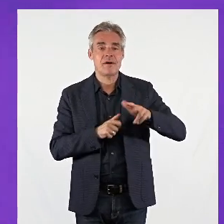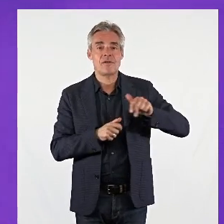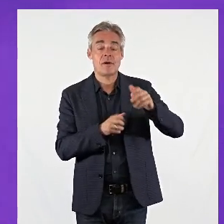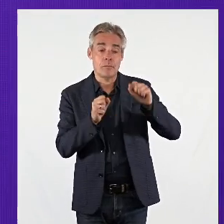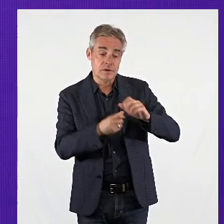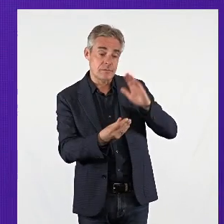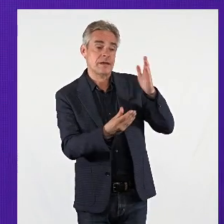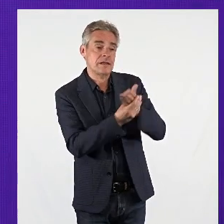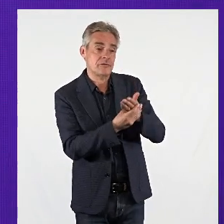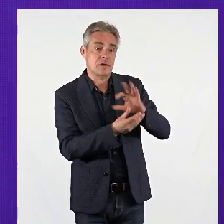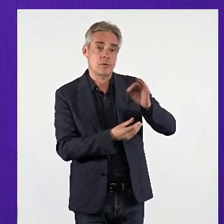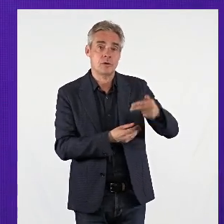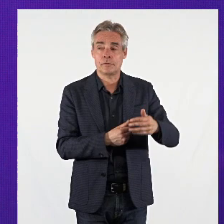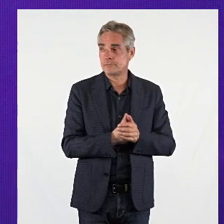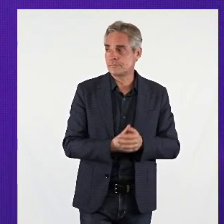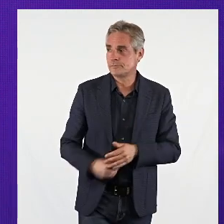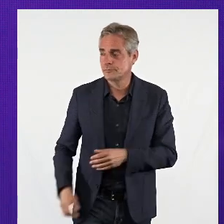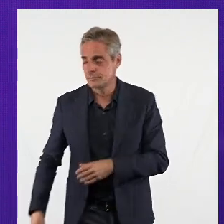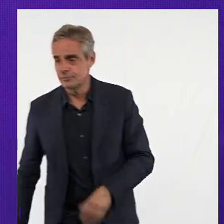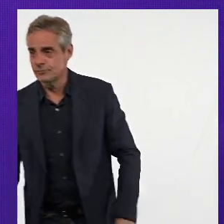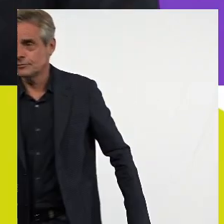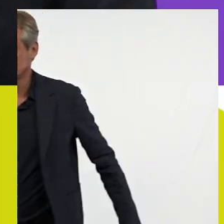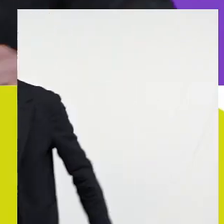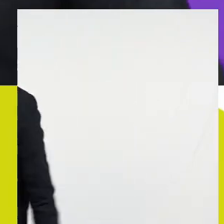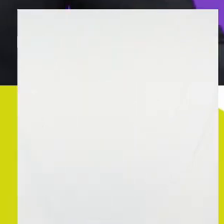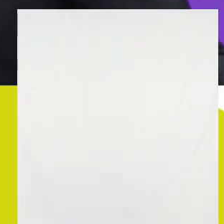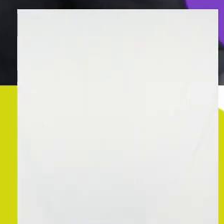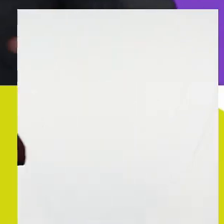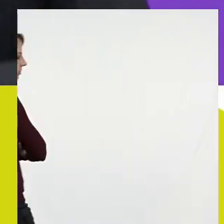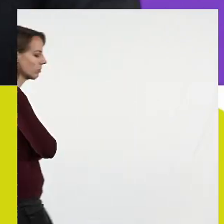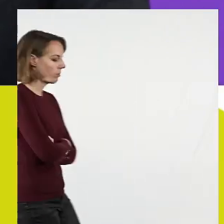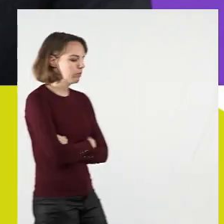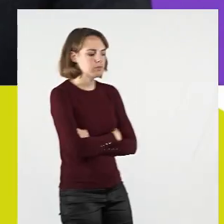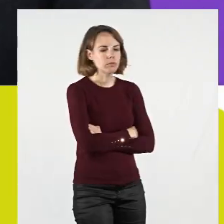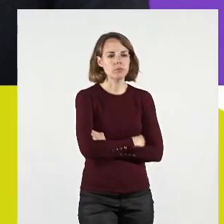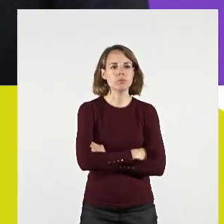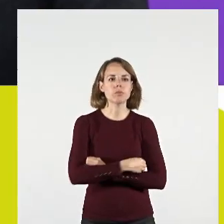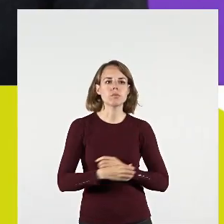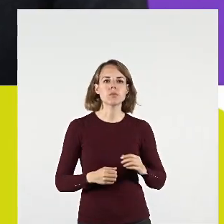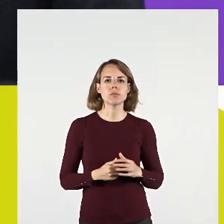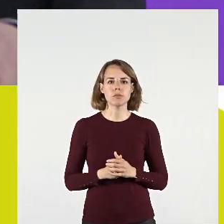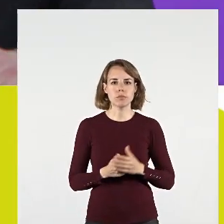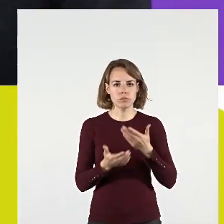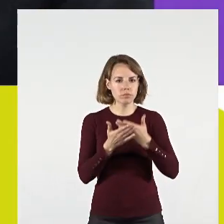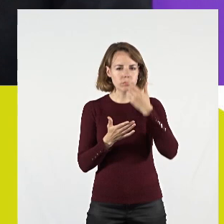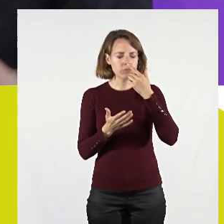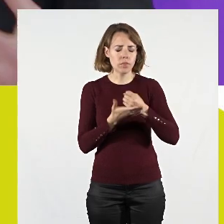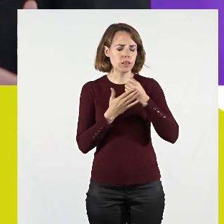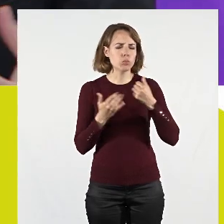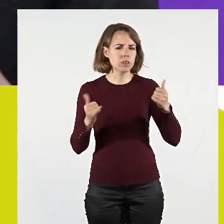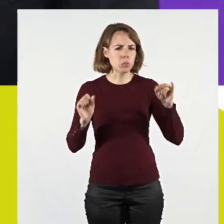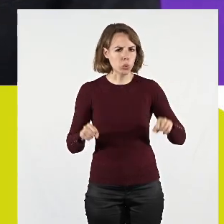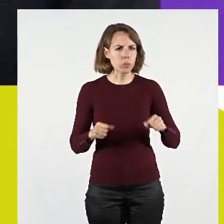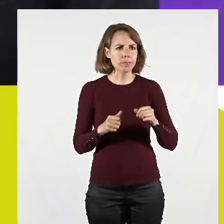Elle est mobilisatrice, vraiment. Complètement, elle est mobilisatrice. Donc, première phase, repérage des situations de travail. Seconde phase, une analyse un peu